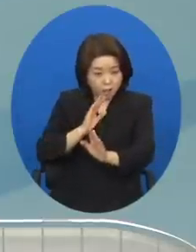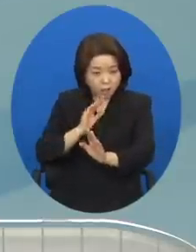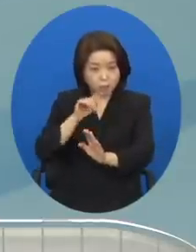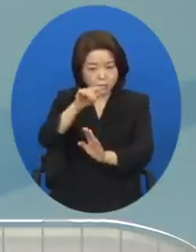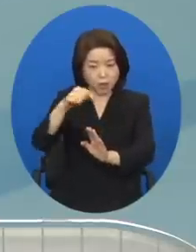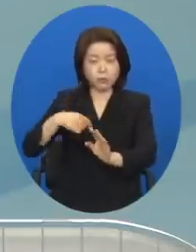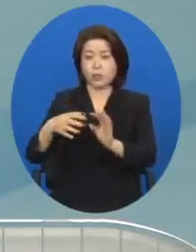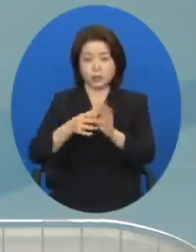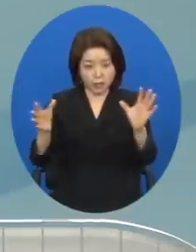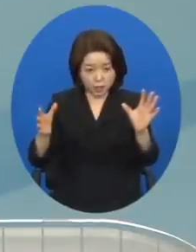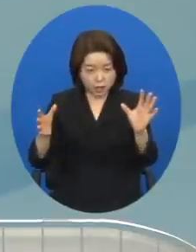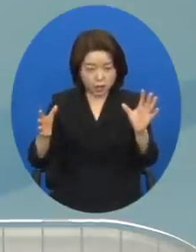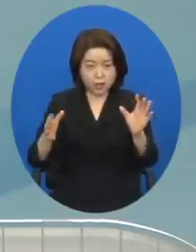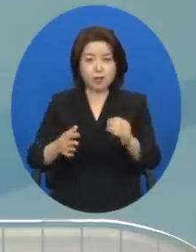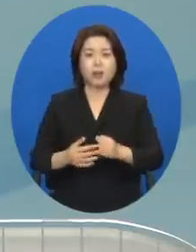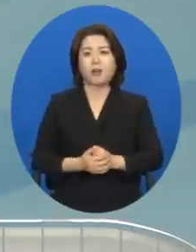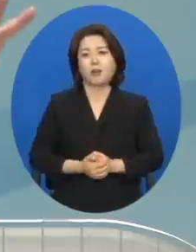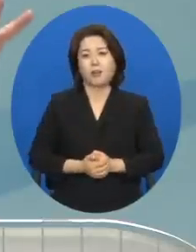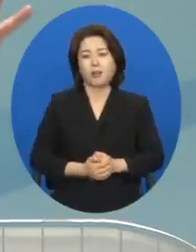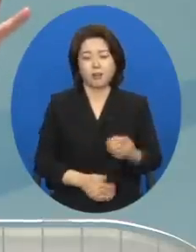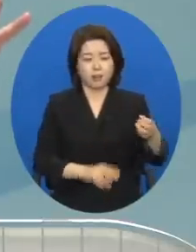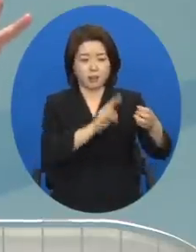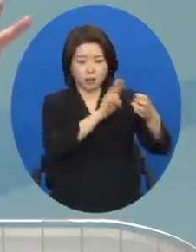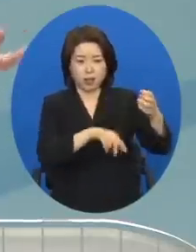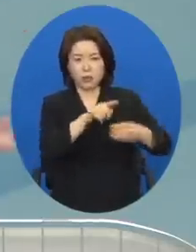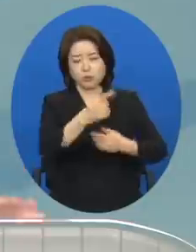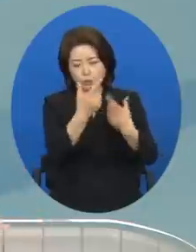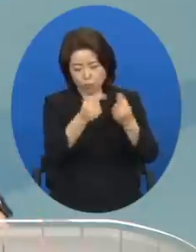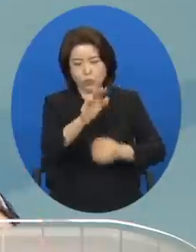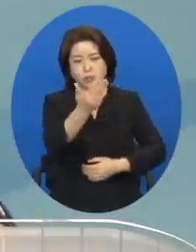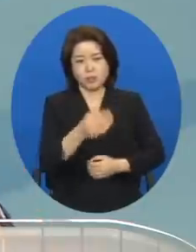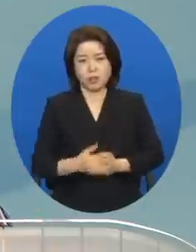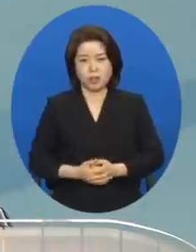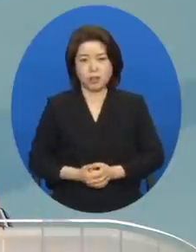상관없어. 가룟 유다와 똑같이 되는 거야.